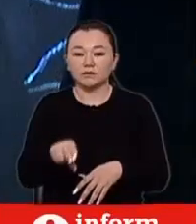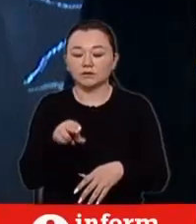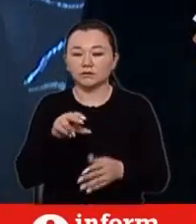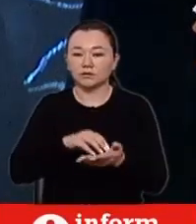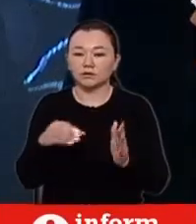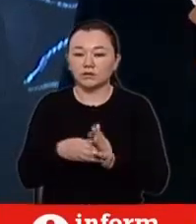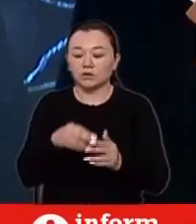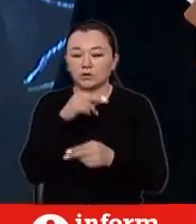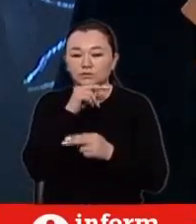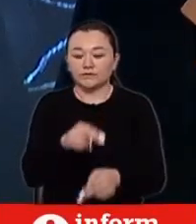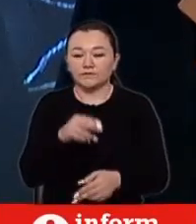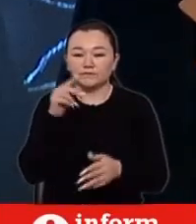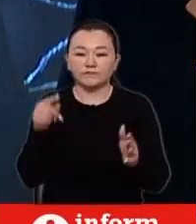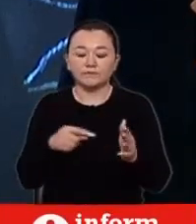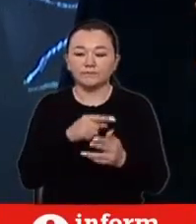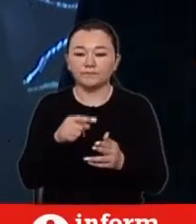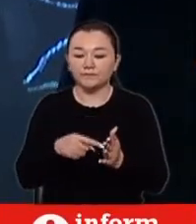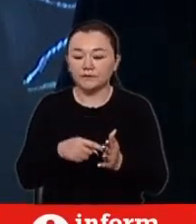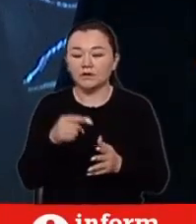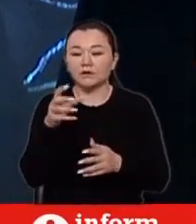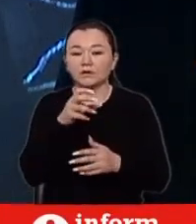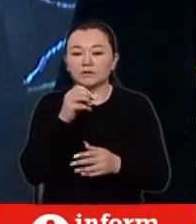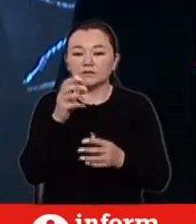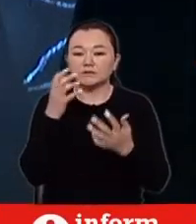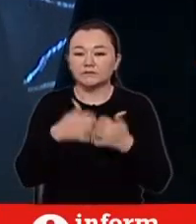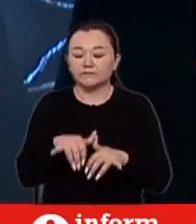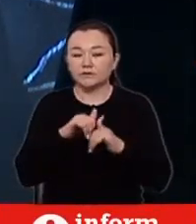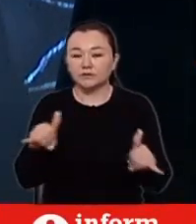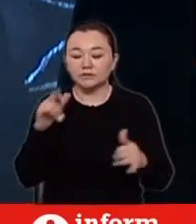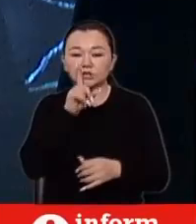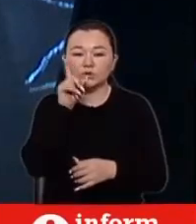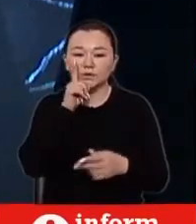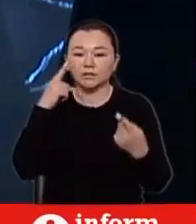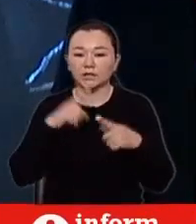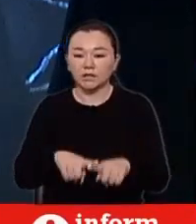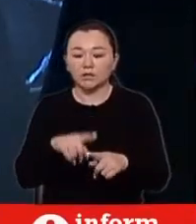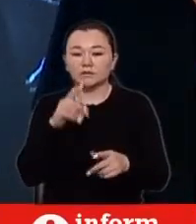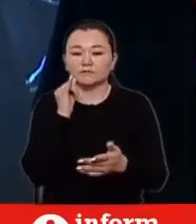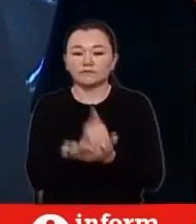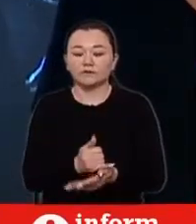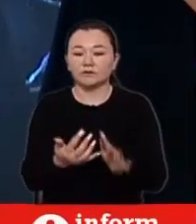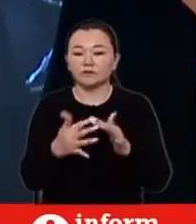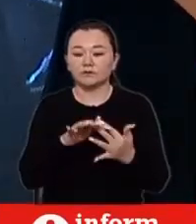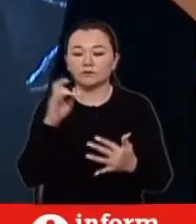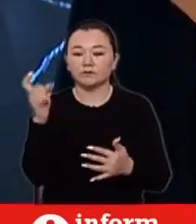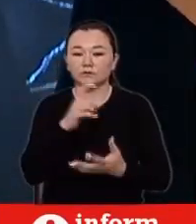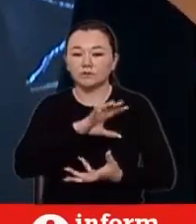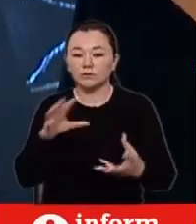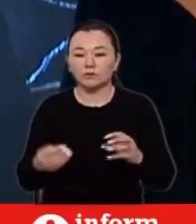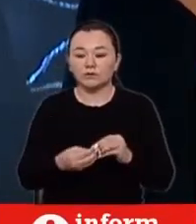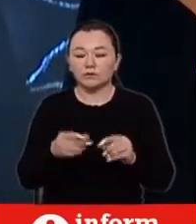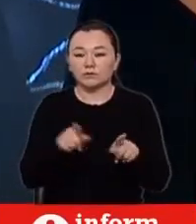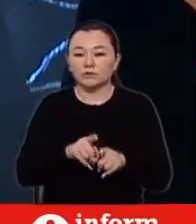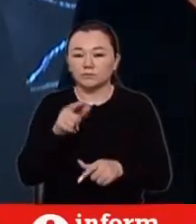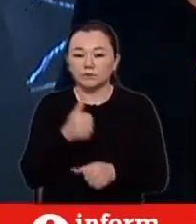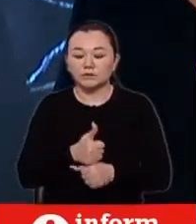этом уделяя внимание вопросам внедрения цифровых и зелёных технологий в Сферу агропромышленного комплекса также президент